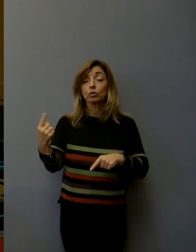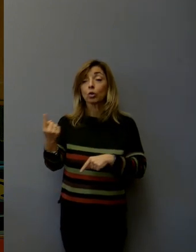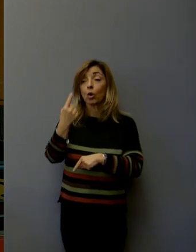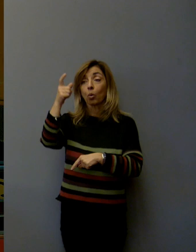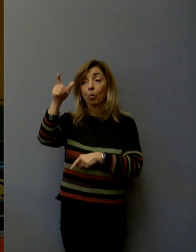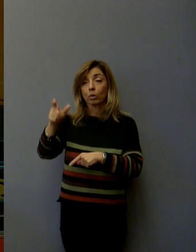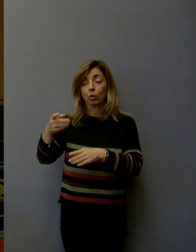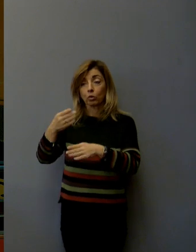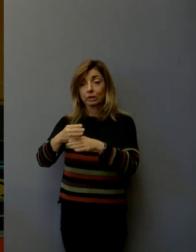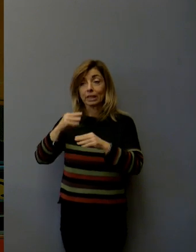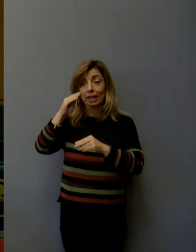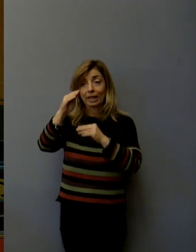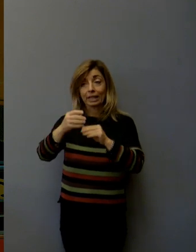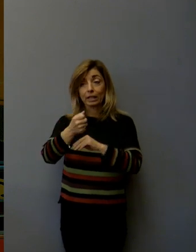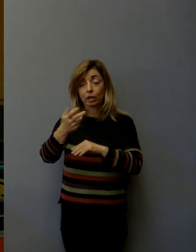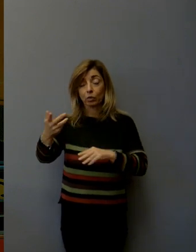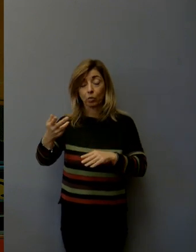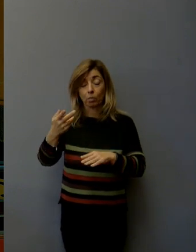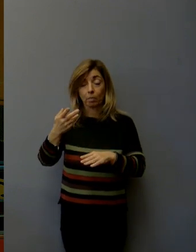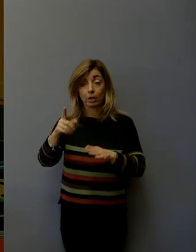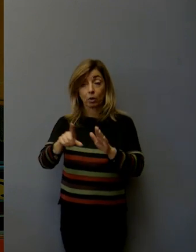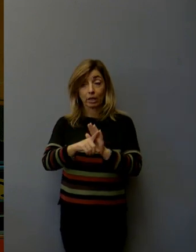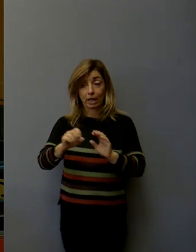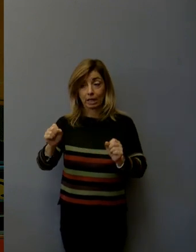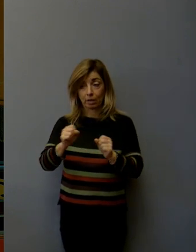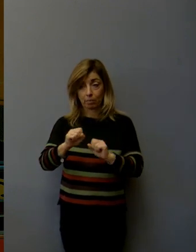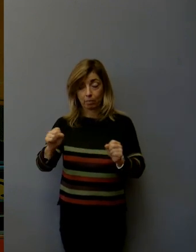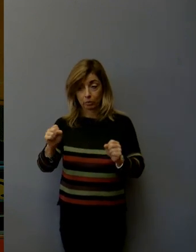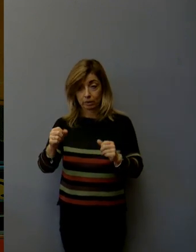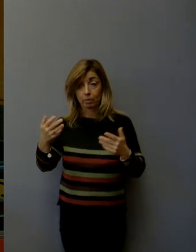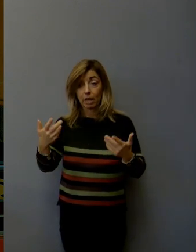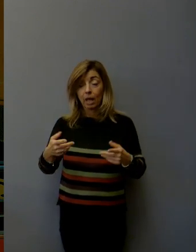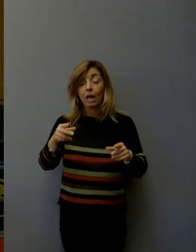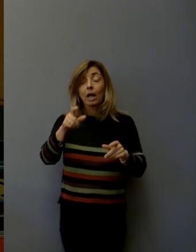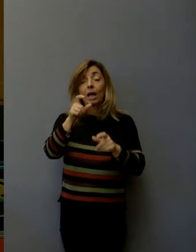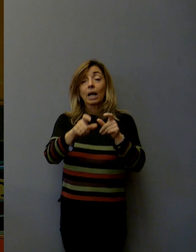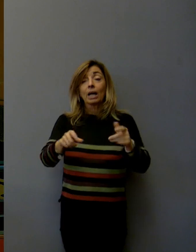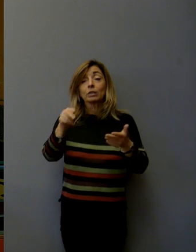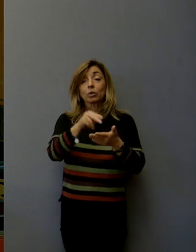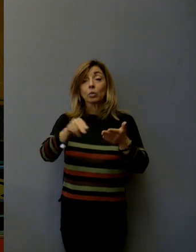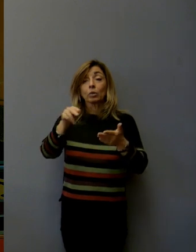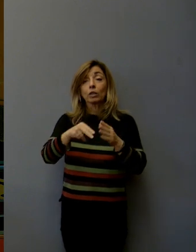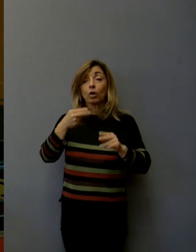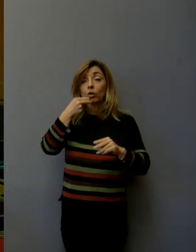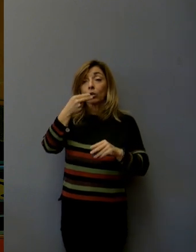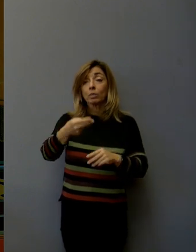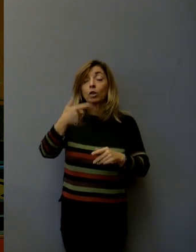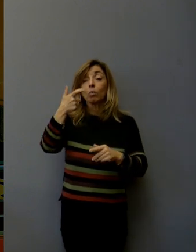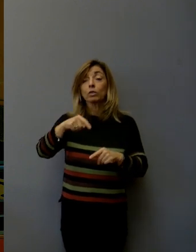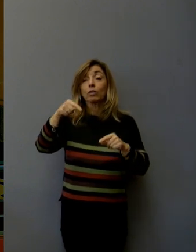gli scrutatori non sono stati nominati perché non siamo ancora in sessione di voto siamo in sessione di